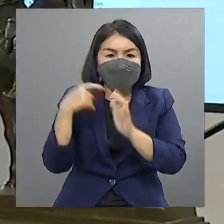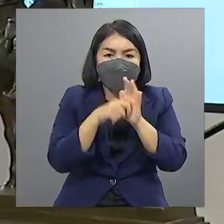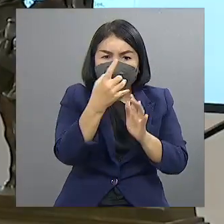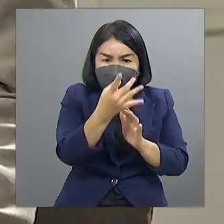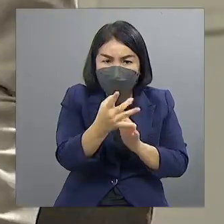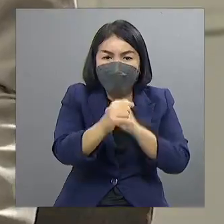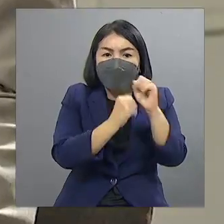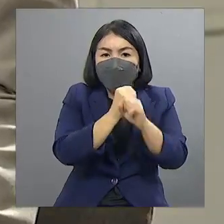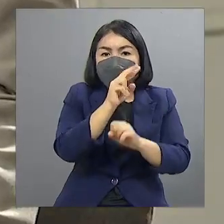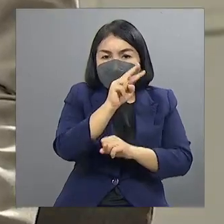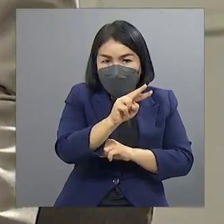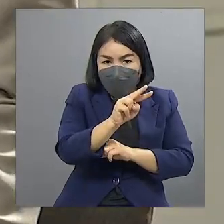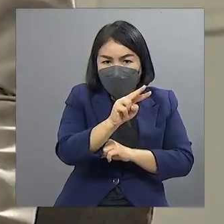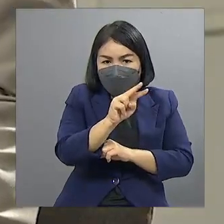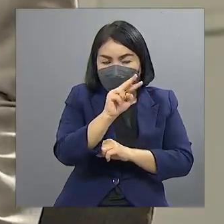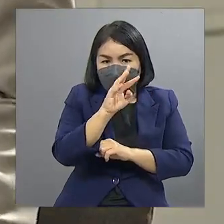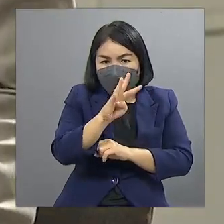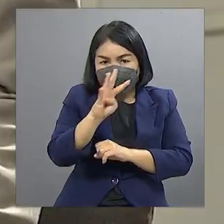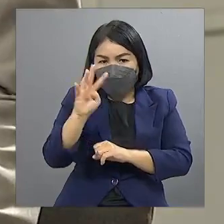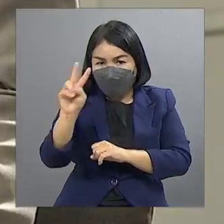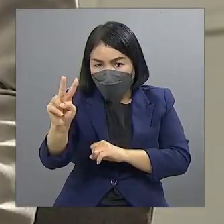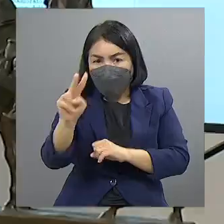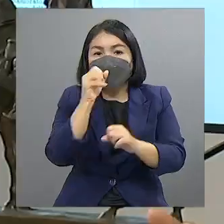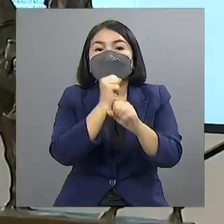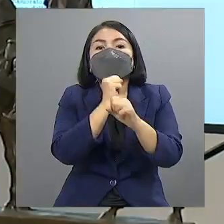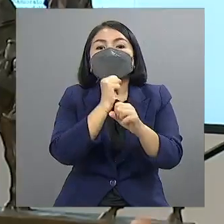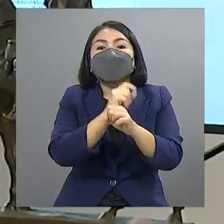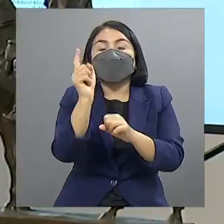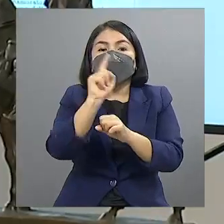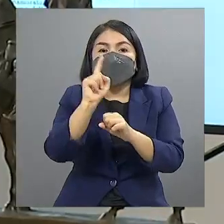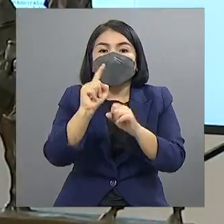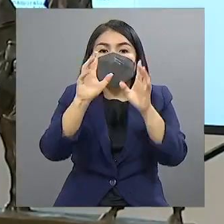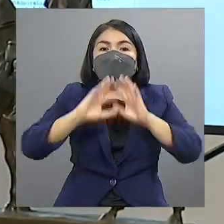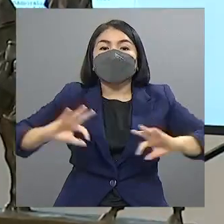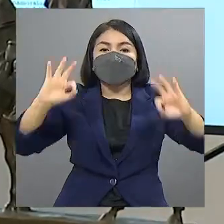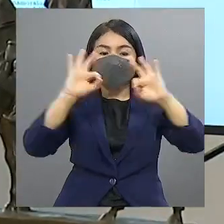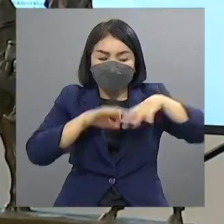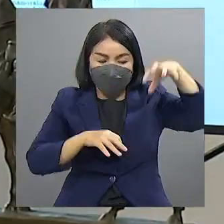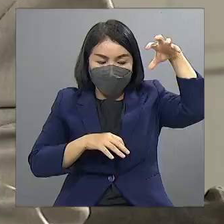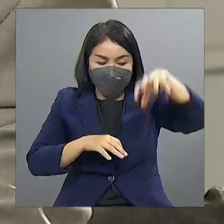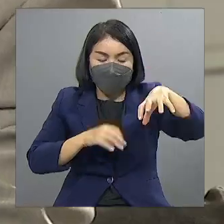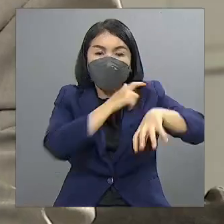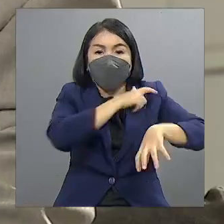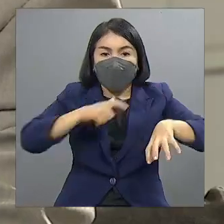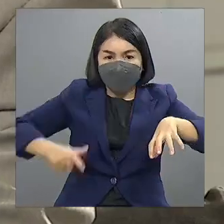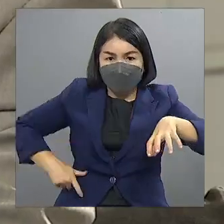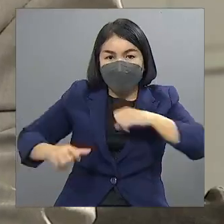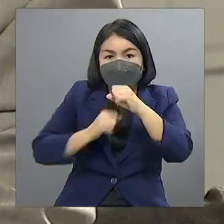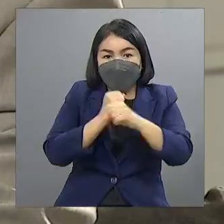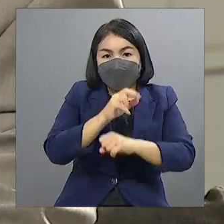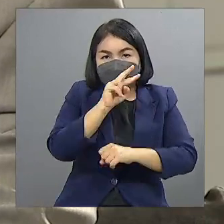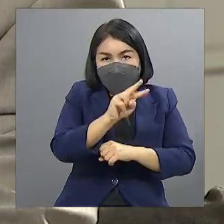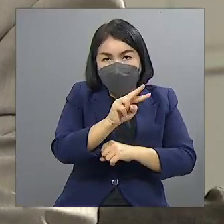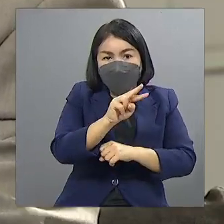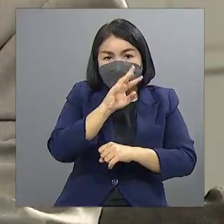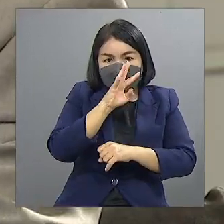คือมีการสร้างเขตพระราชสถานแห่งใหม่แต่ในปี2442ที่พูดถึงเนี่ย